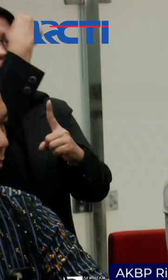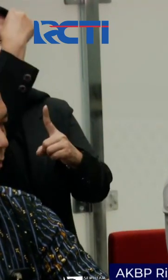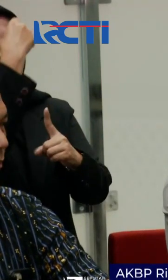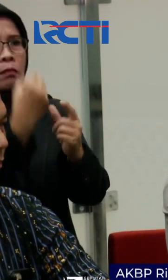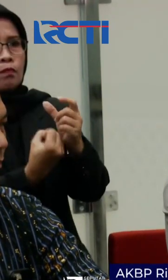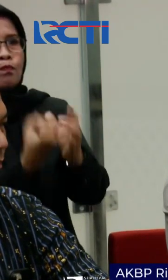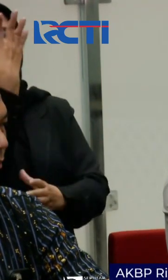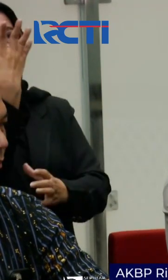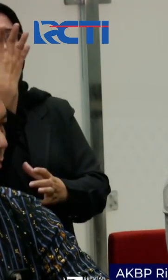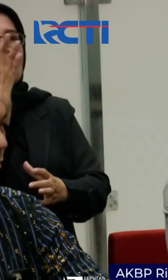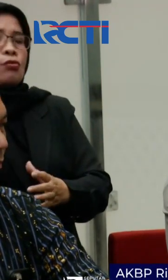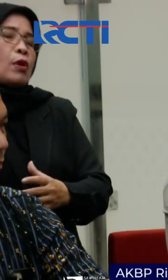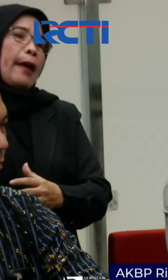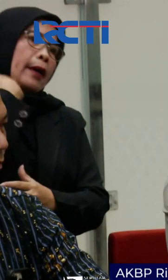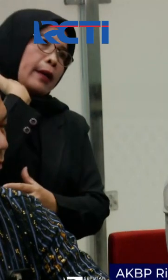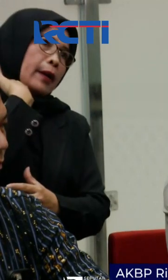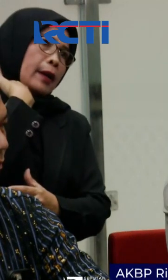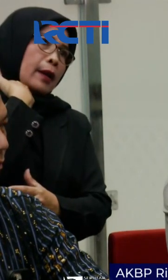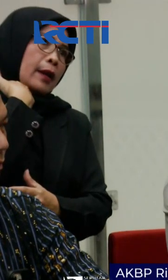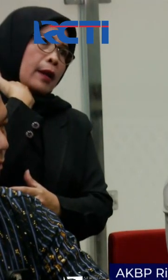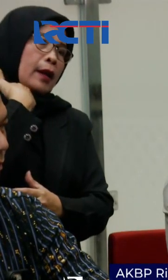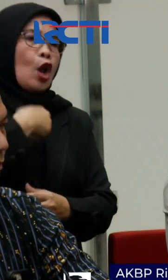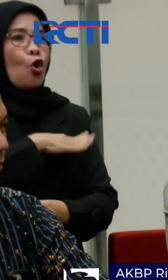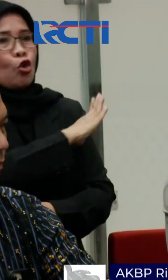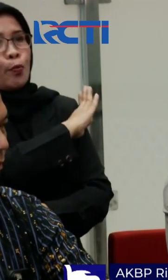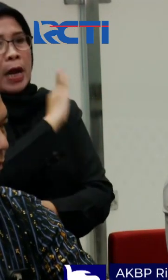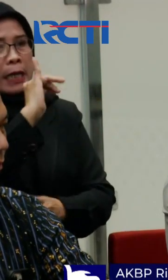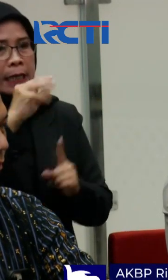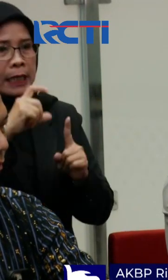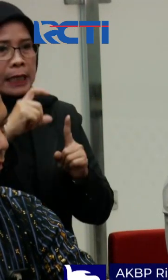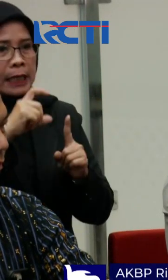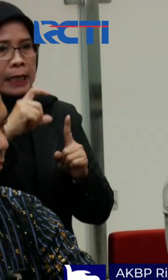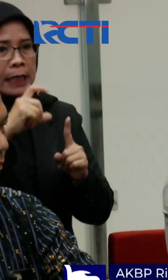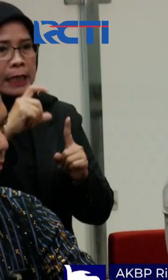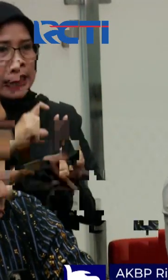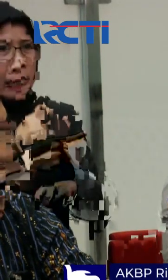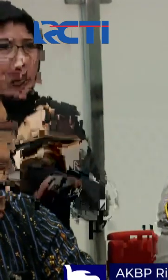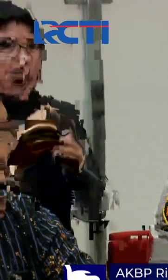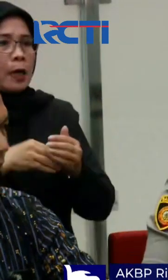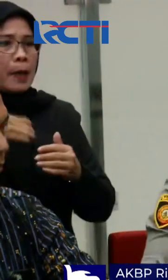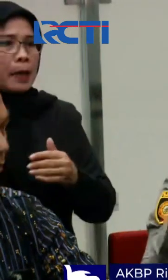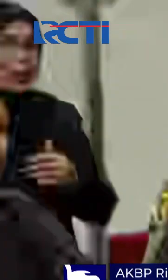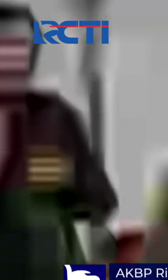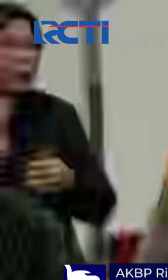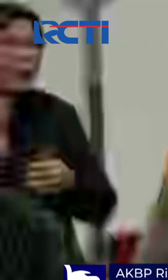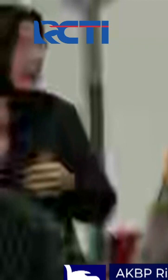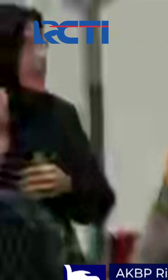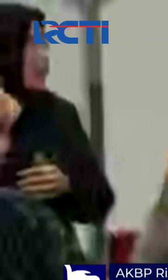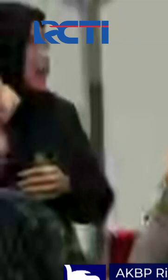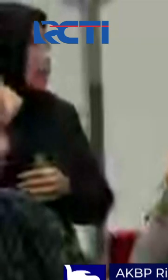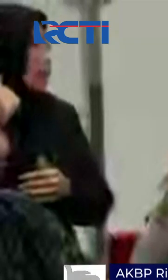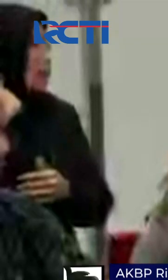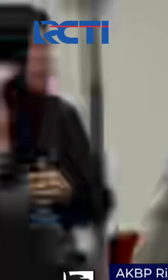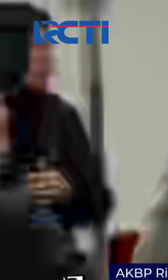meletus dan mengenai leher. Korban ID terkena pada bagian bawah telinga sebelah